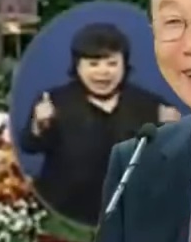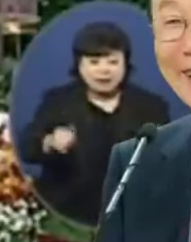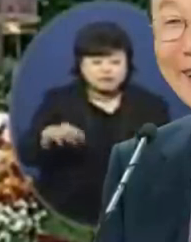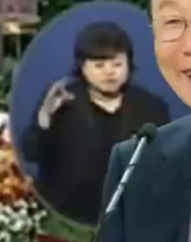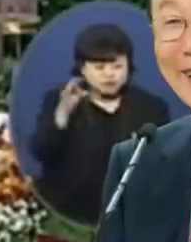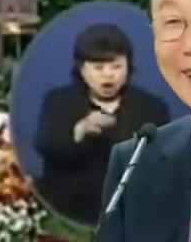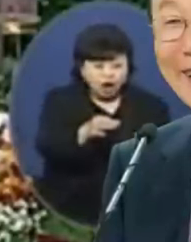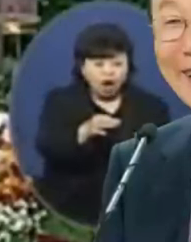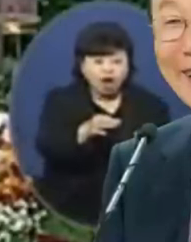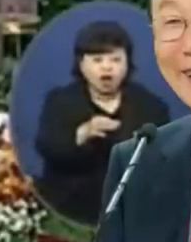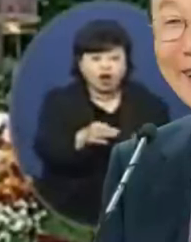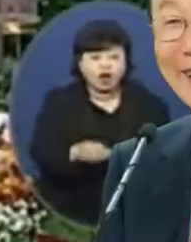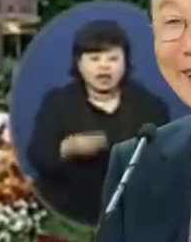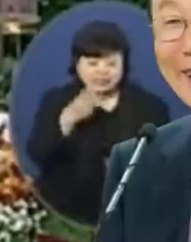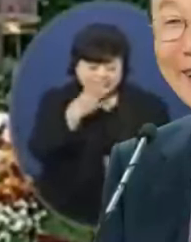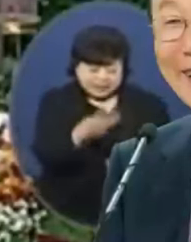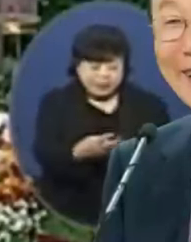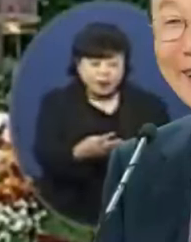불러다가 세 번